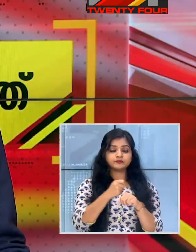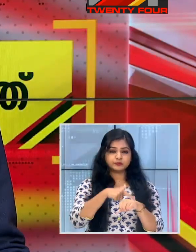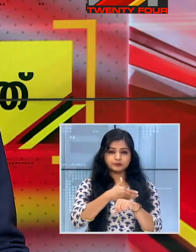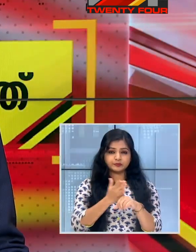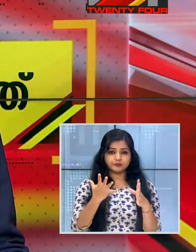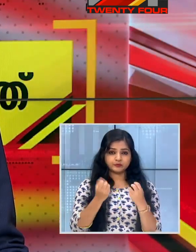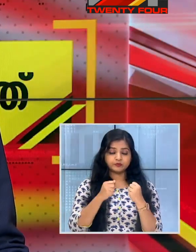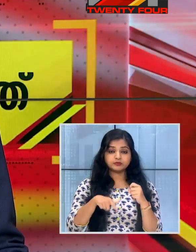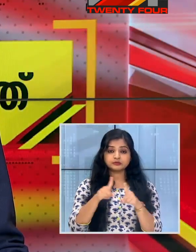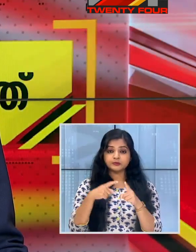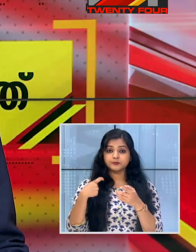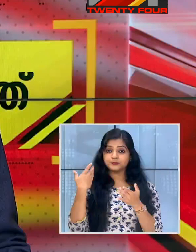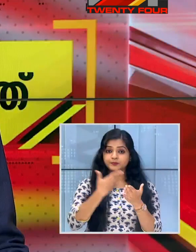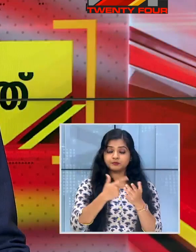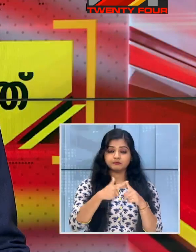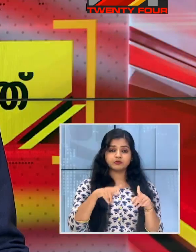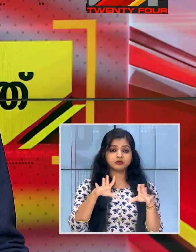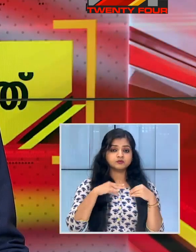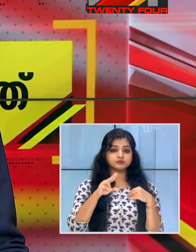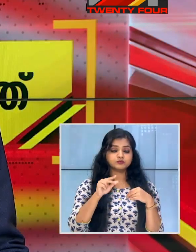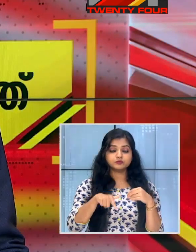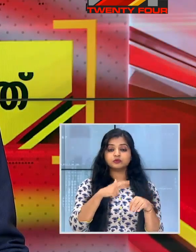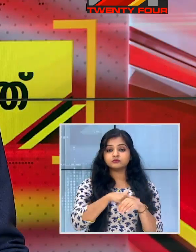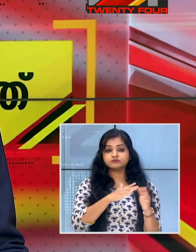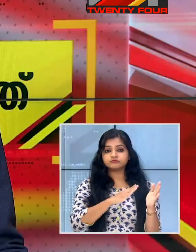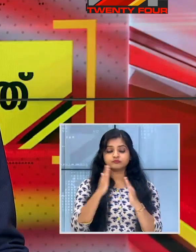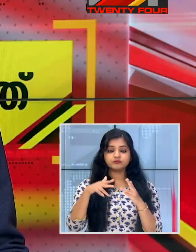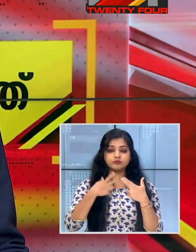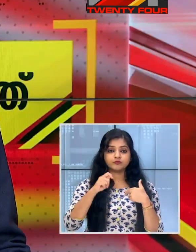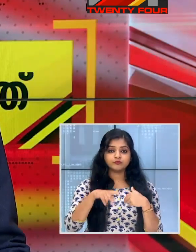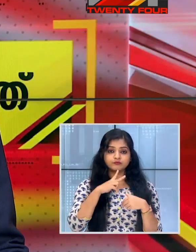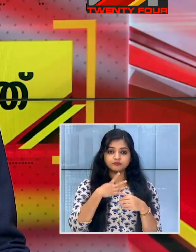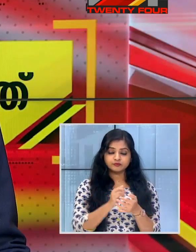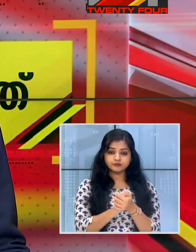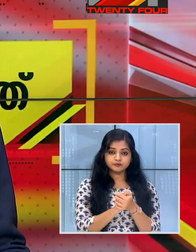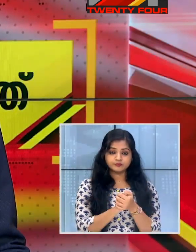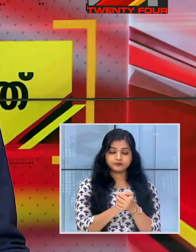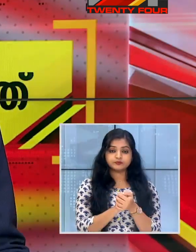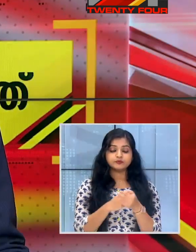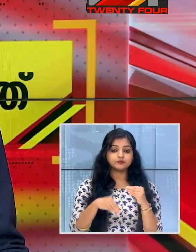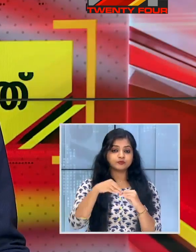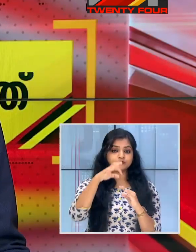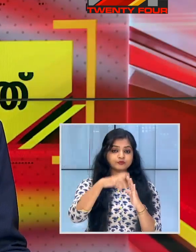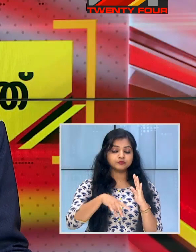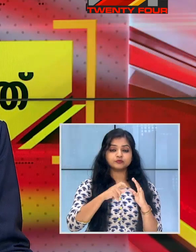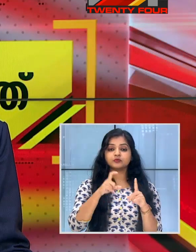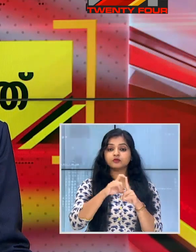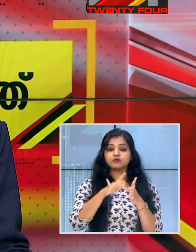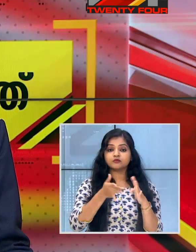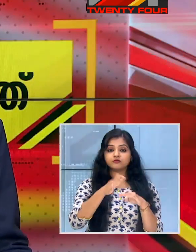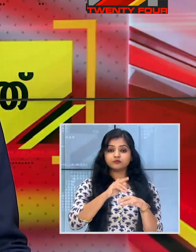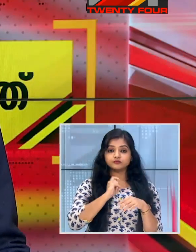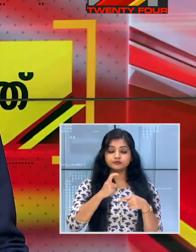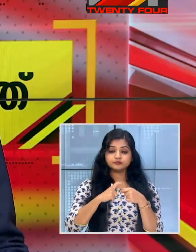പരിഗണിക്കണം എന്ന് ജൂനിയർ അഭിഭാഷകൻ അറിയിച്ചതോടെ കേസ് പിന്നീട് പരിഗണിക്കാമെന്ന് കോടതി അറിയിക്കുകയായിരുന്നു. ബൽറാം നെടുങ്ങാടി വിവരങ്ങളുമായി ഡൽഹിയിൽ നിന്ന്. ബൽറാം,